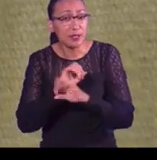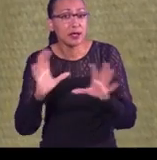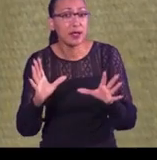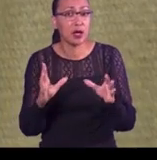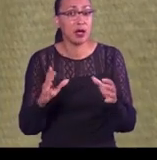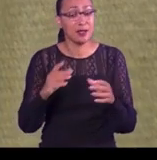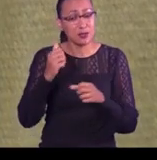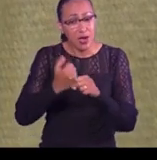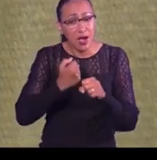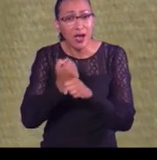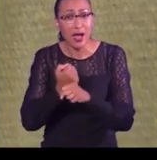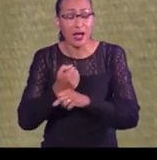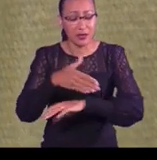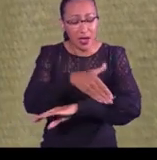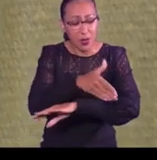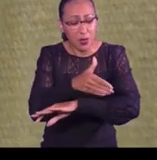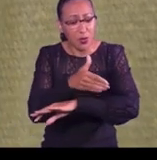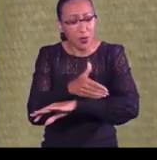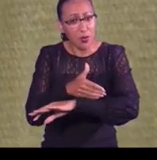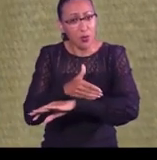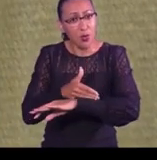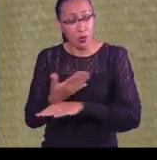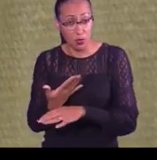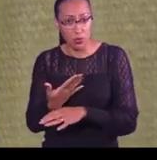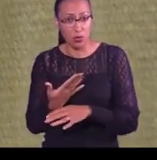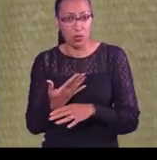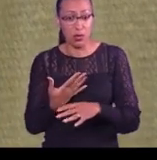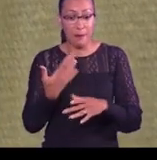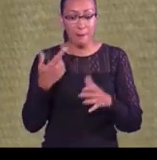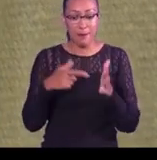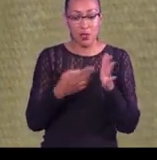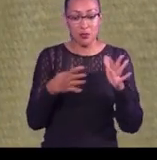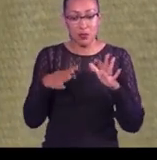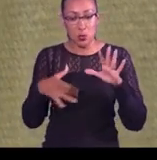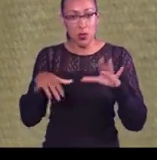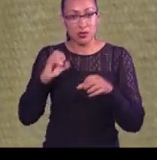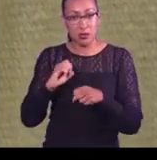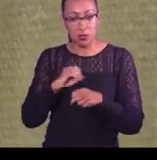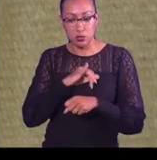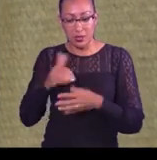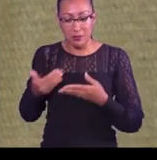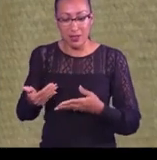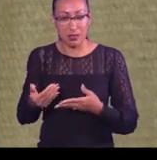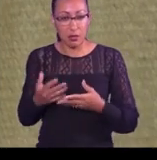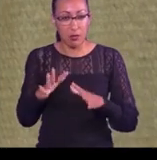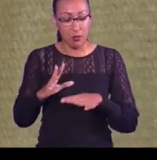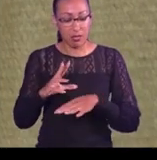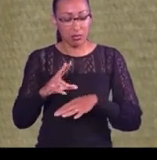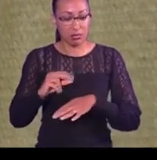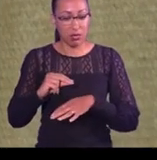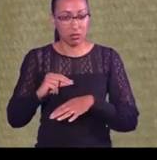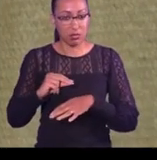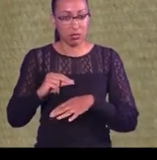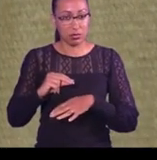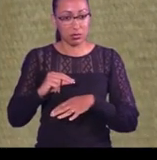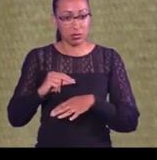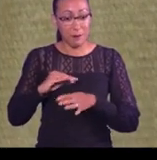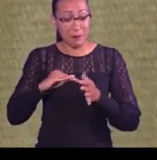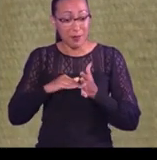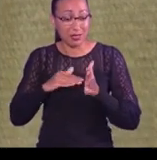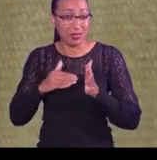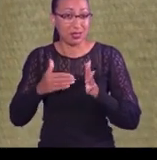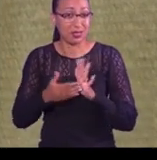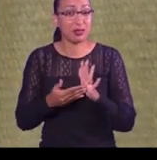côte. Et entre 1960 et maintenant, on a déjà perdu près de 30 mètres de traits de